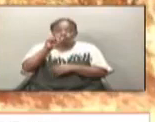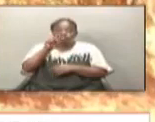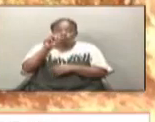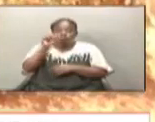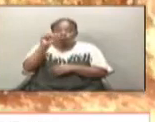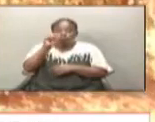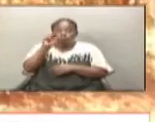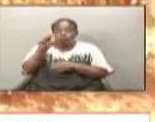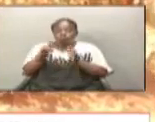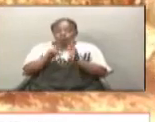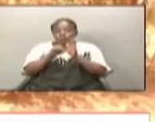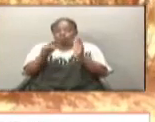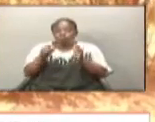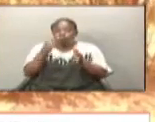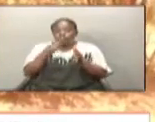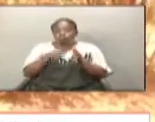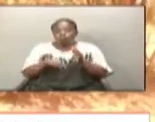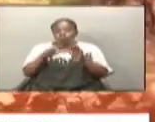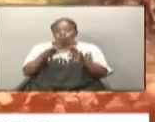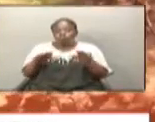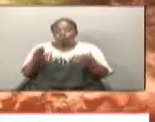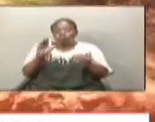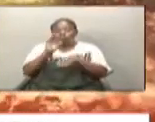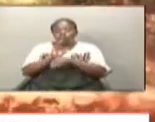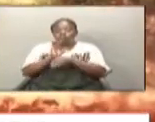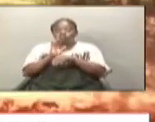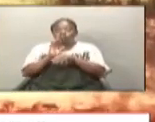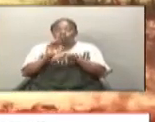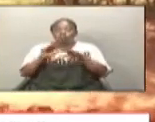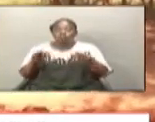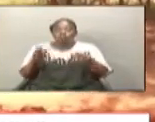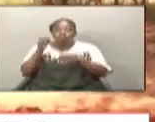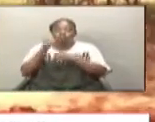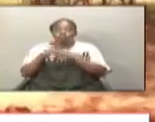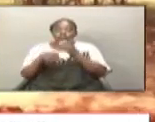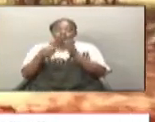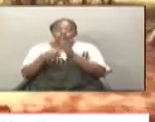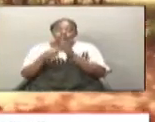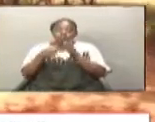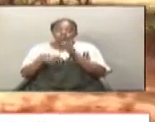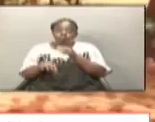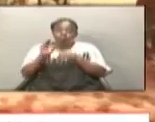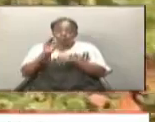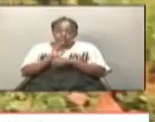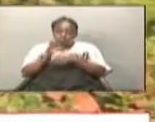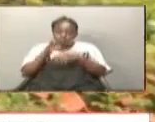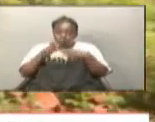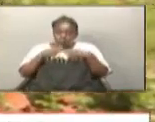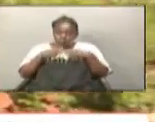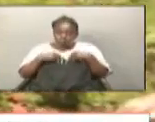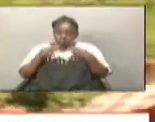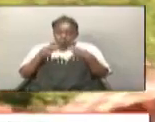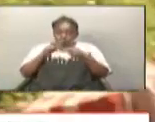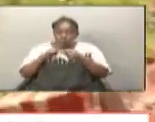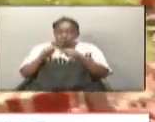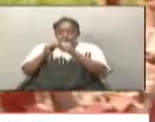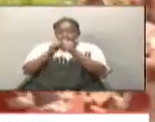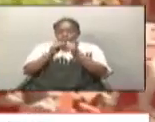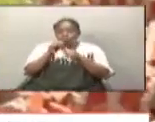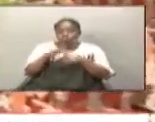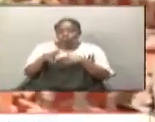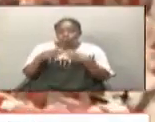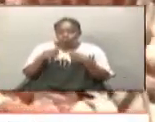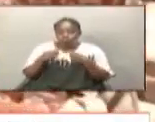w'abatuuza bagamba nti balina ebibanja ku ttaka ly'ekkanisa agambye nti okumalawo ekizibu kino ekkanisa erina okukkiriza okutuula nabo okugonjoola